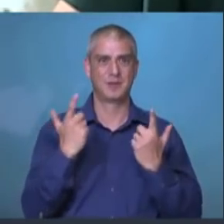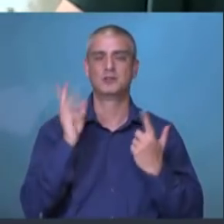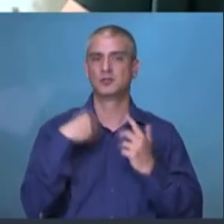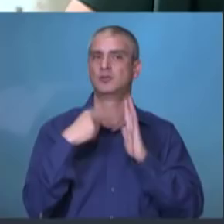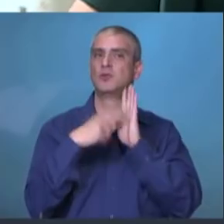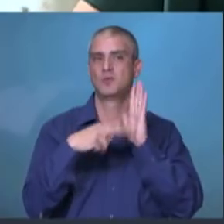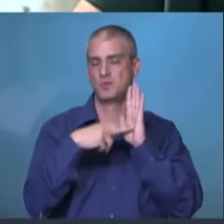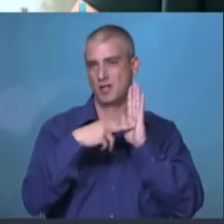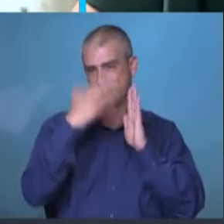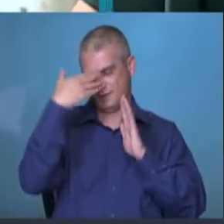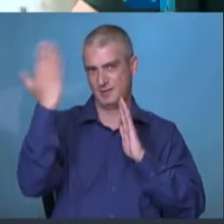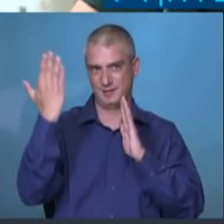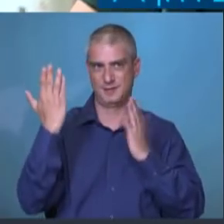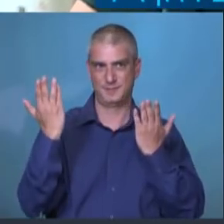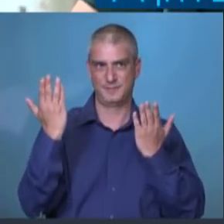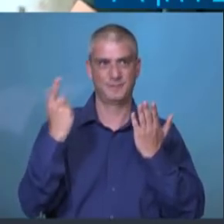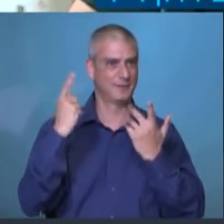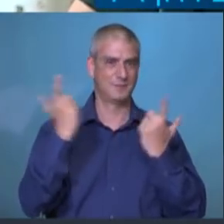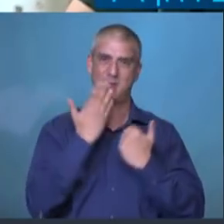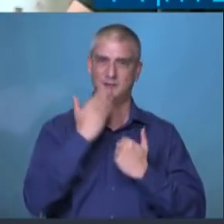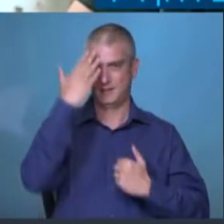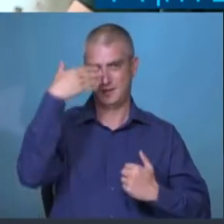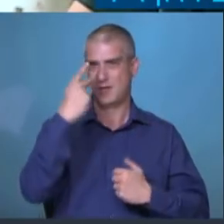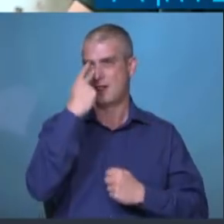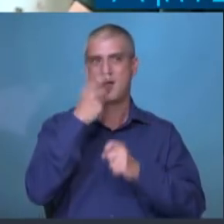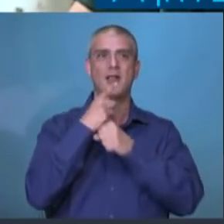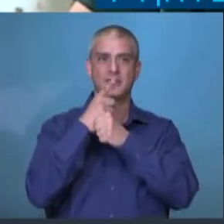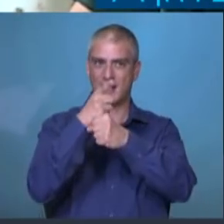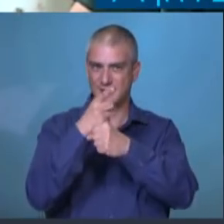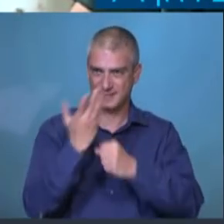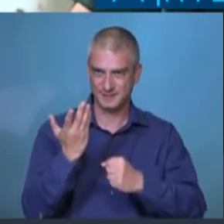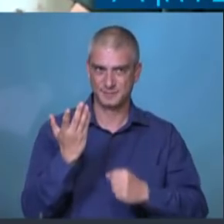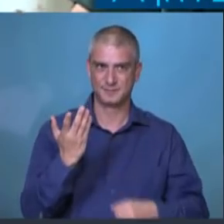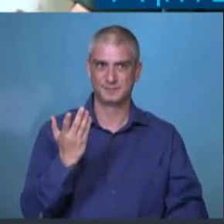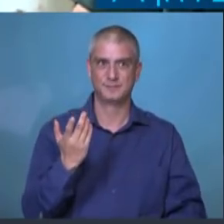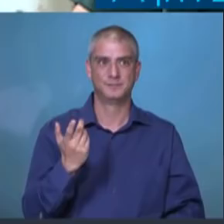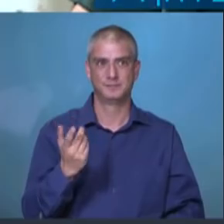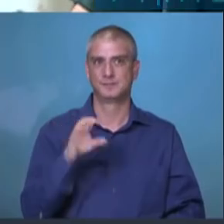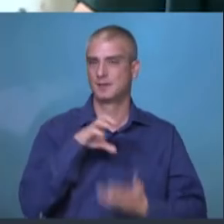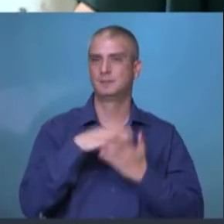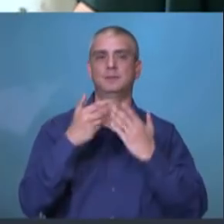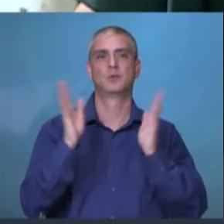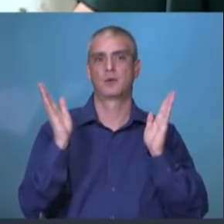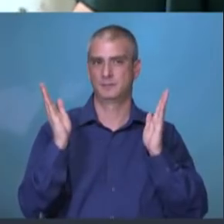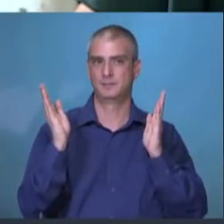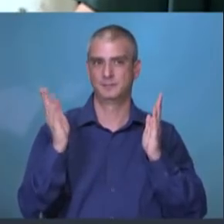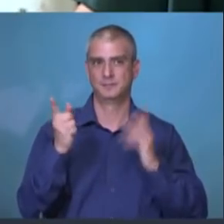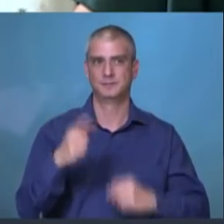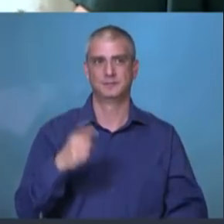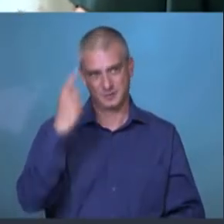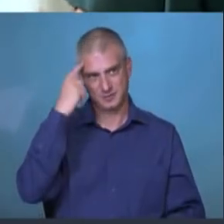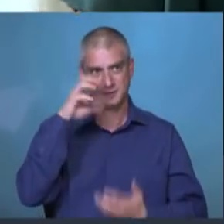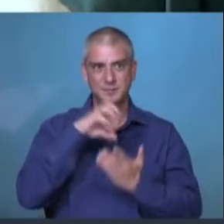תמונות. זה בילוי ישראלי ידוע, לראות טנקים. לראות טנקים, כן, כל זה השאיר חותם. בסיסים פתוחים, את זוכרת